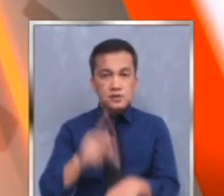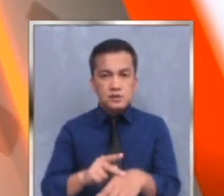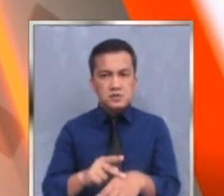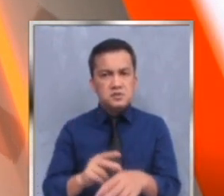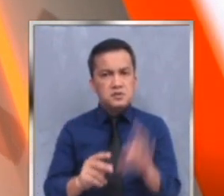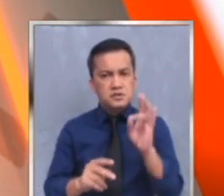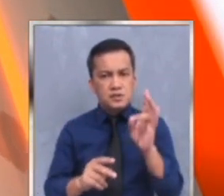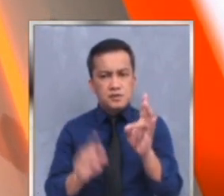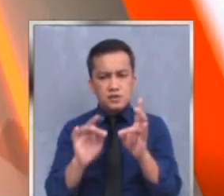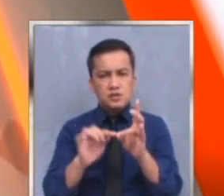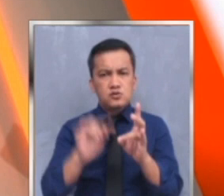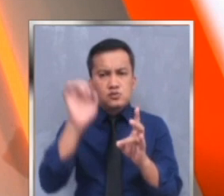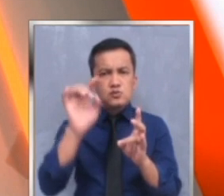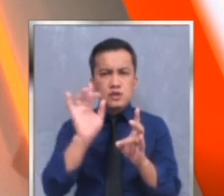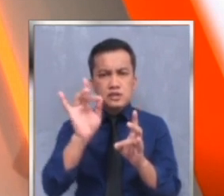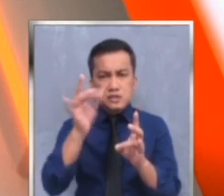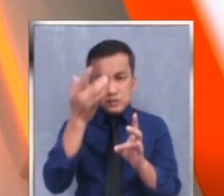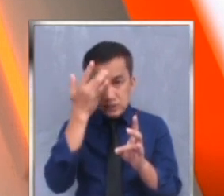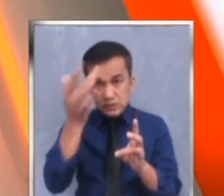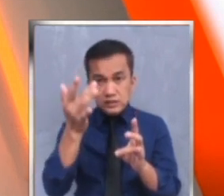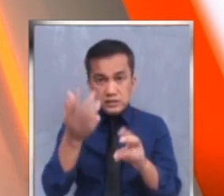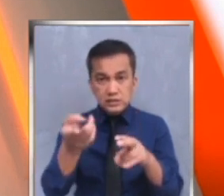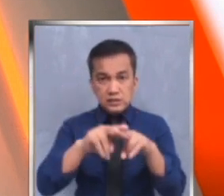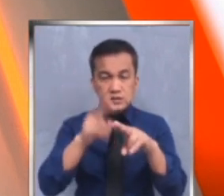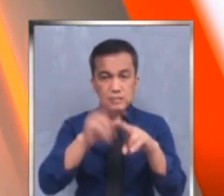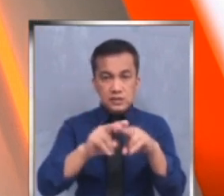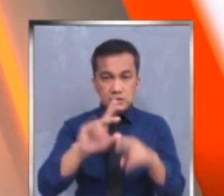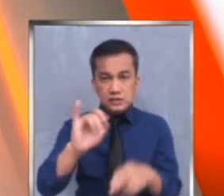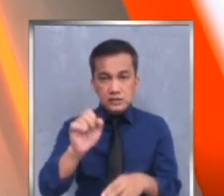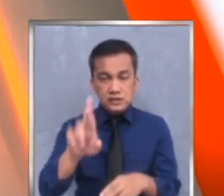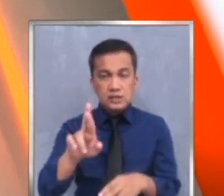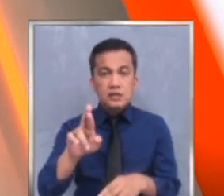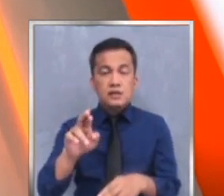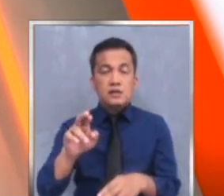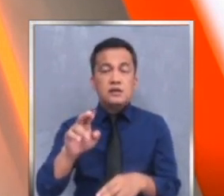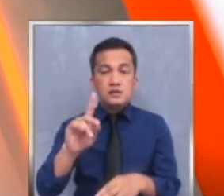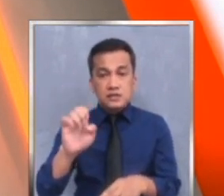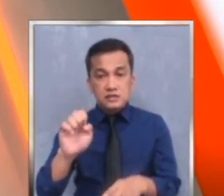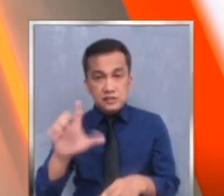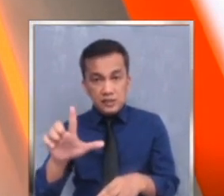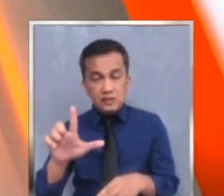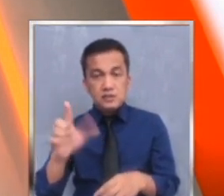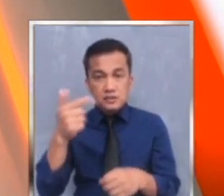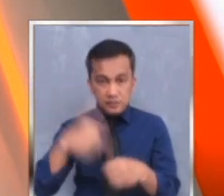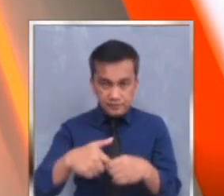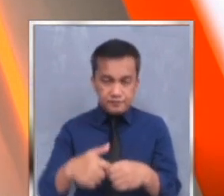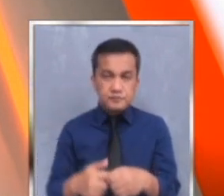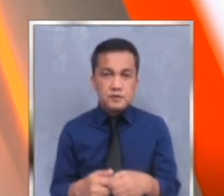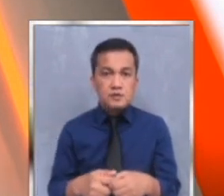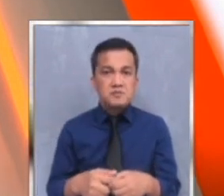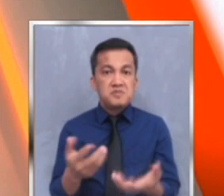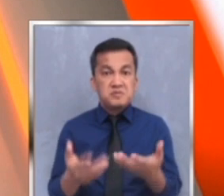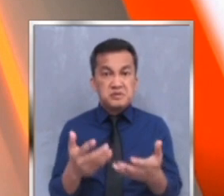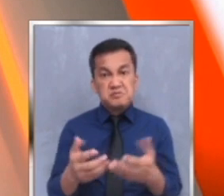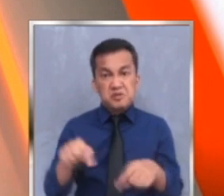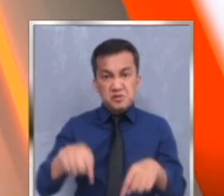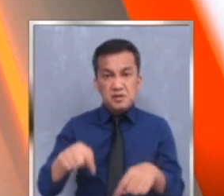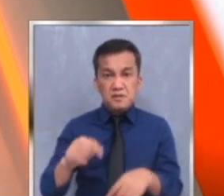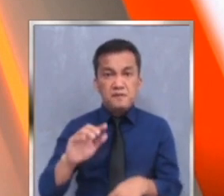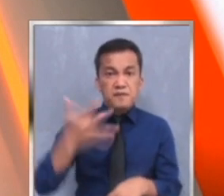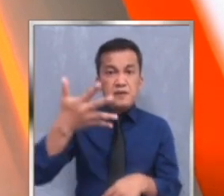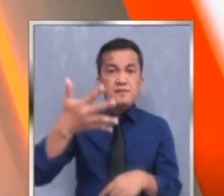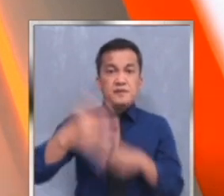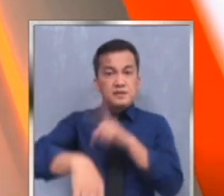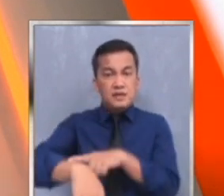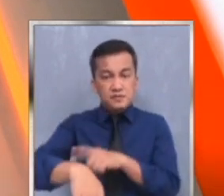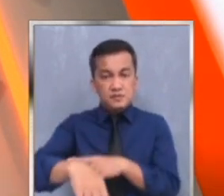ang inaasahan dagdag sa kada litro ng diesel at gasolina. Kung sakali ito na ay kalimang sunod na linggo may oil price hike, sa